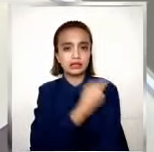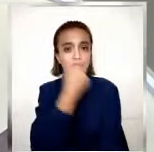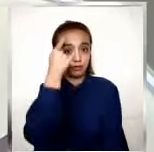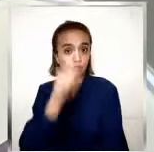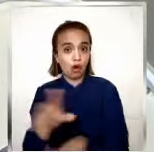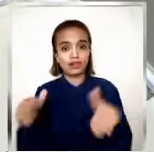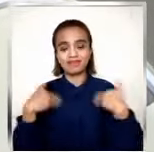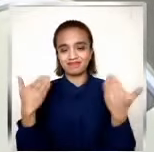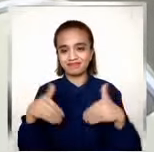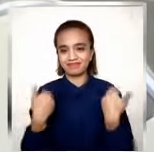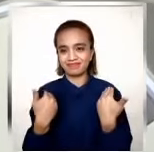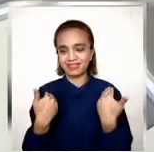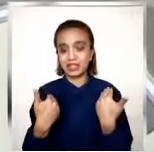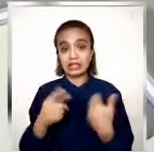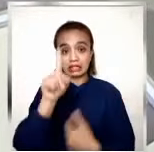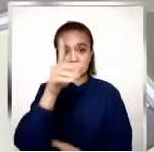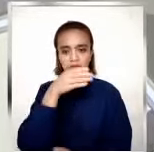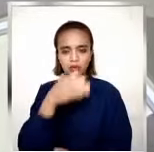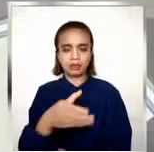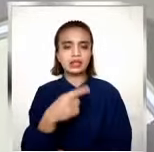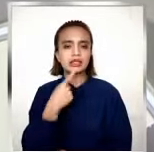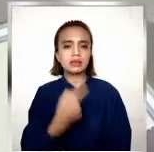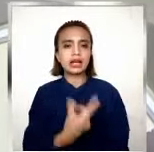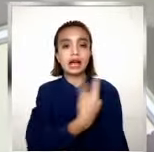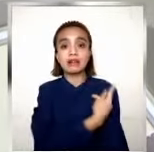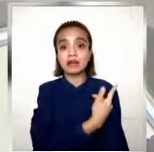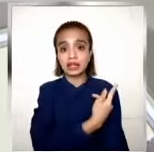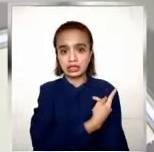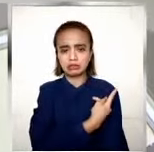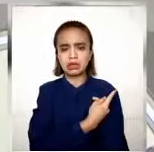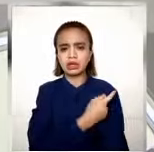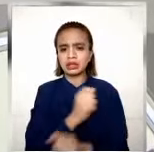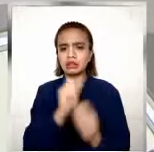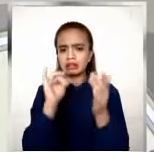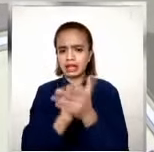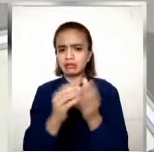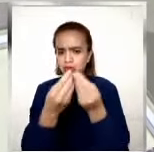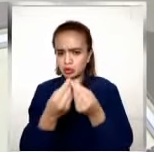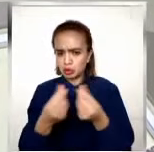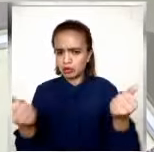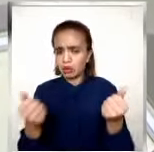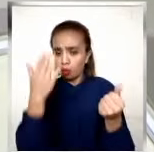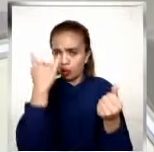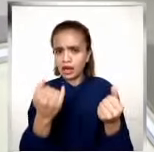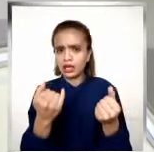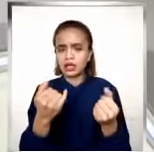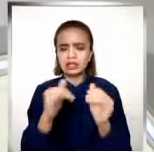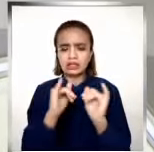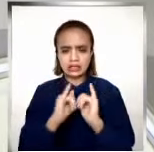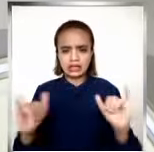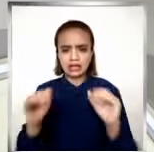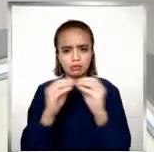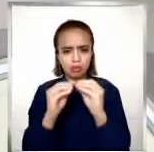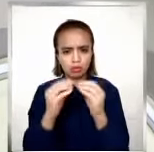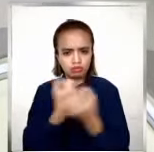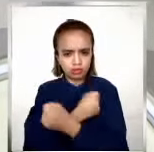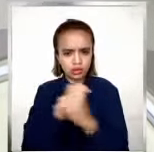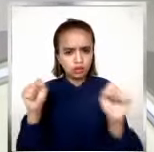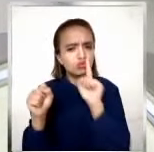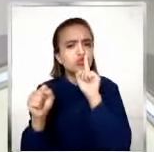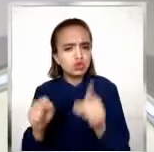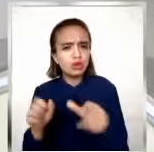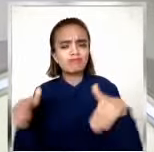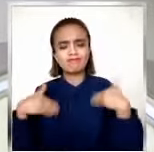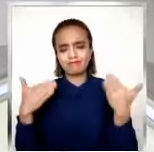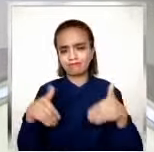commenter, ang bakuna ang sagot para masigurong mananatiling ligtas ang mga bata sa gitna ng pandemya, lalo na